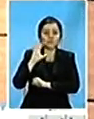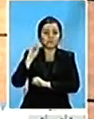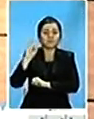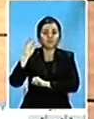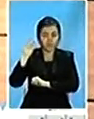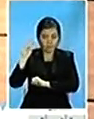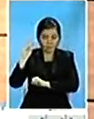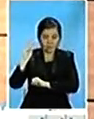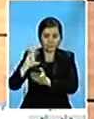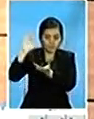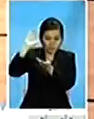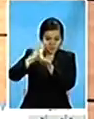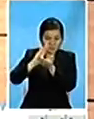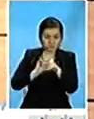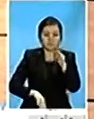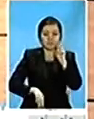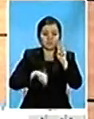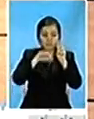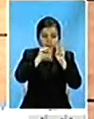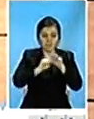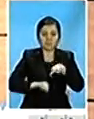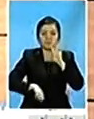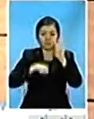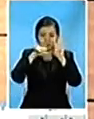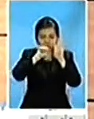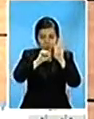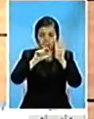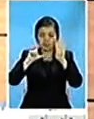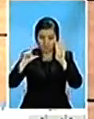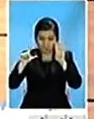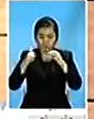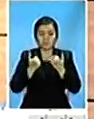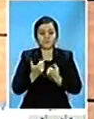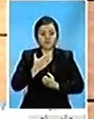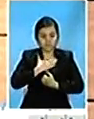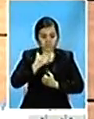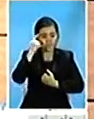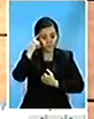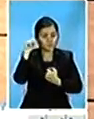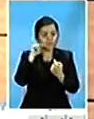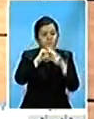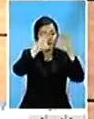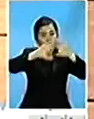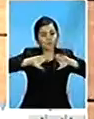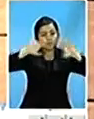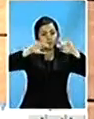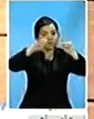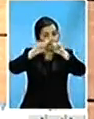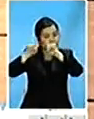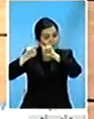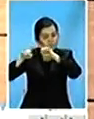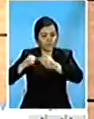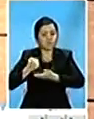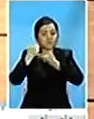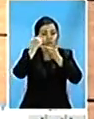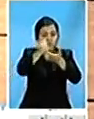ง 2,400,000 ล้านนั้นดิฉันเชื่อมั่นว่านโยบายต่างๆของรัฐบาลจะได้แก้ไขปัญหาความ